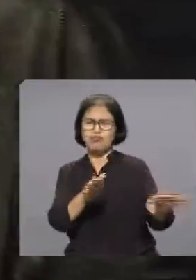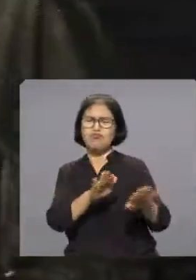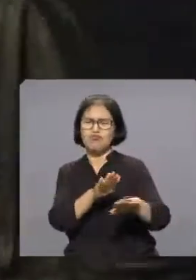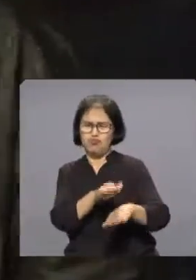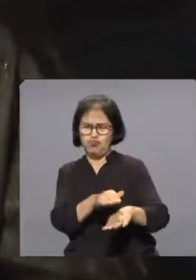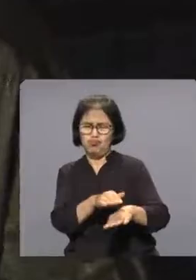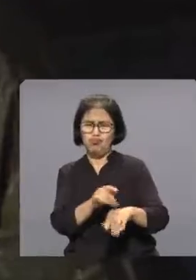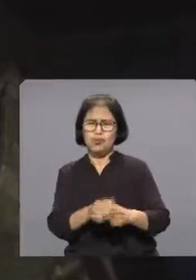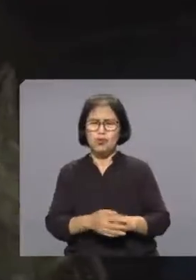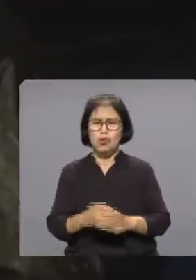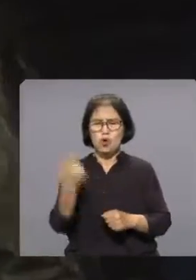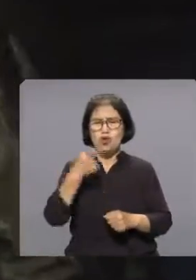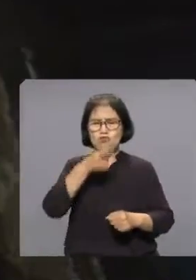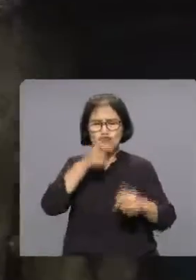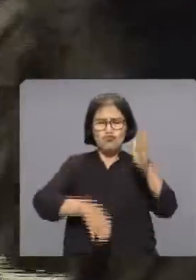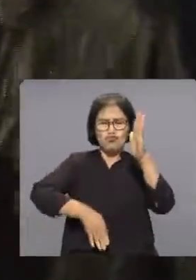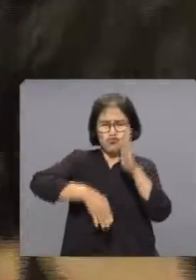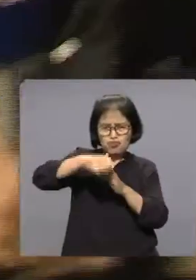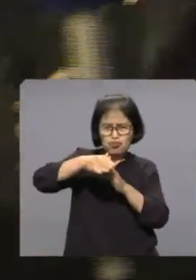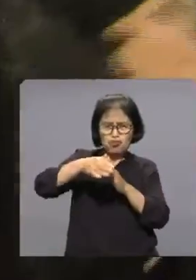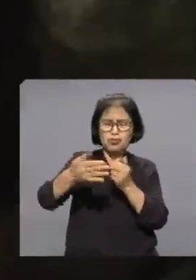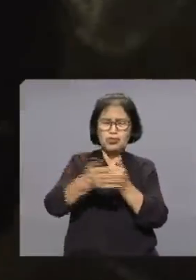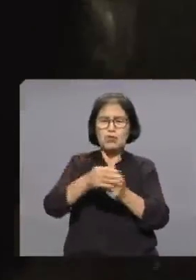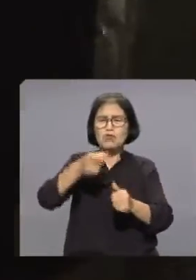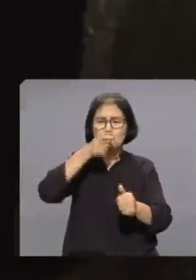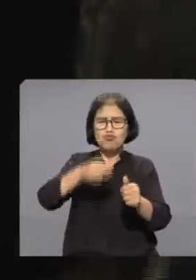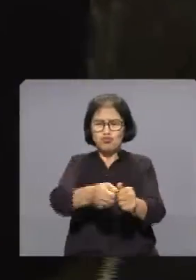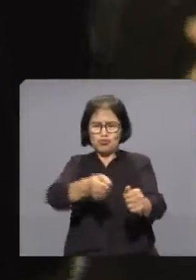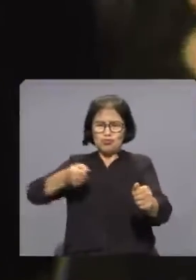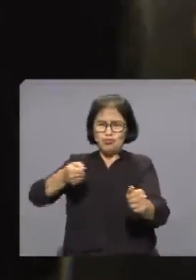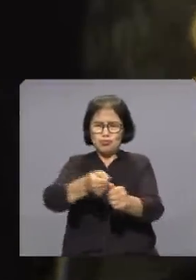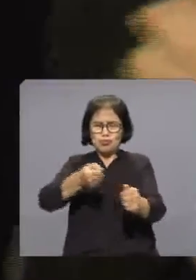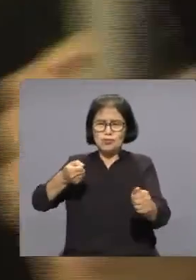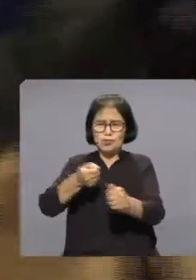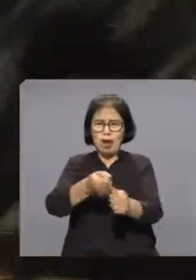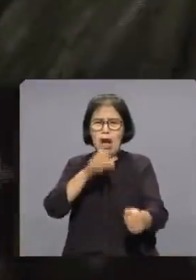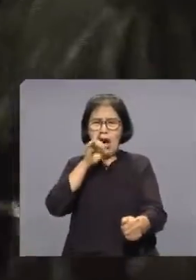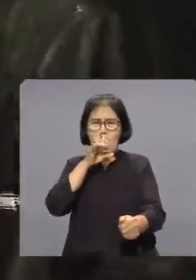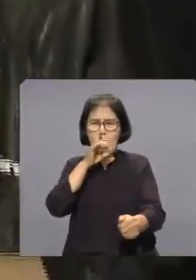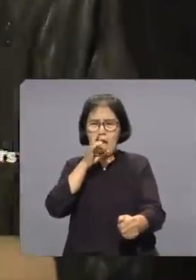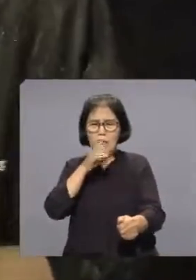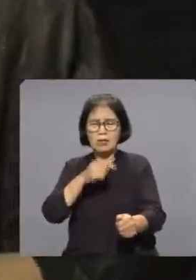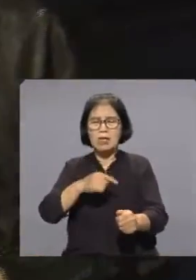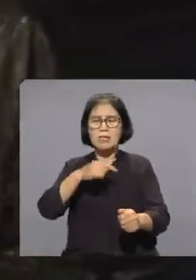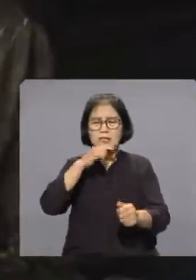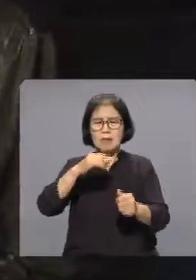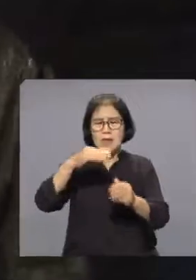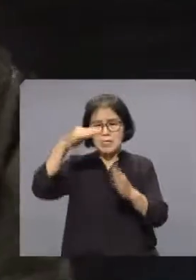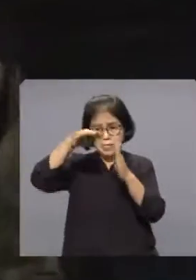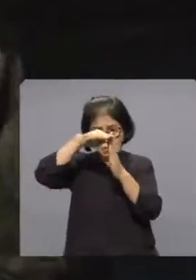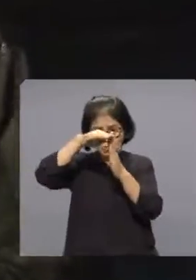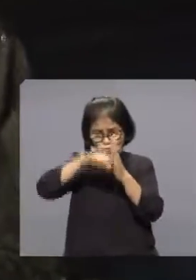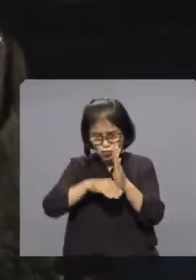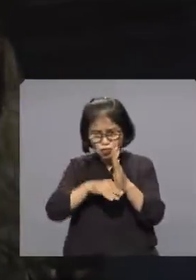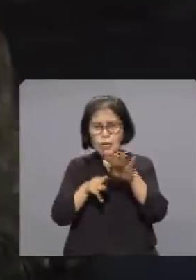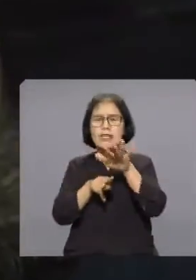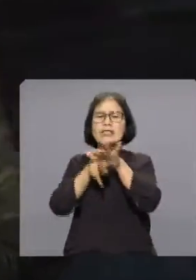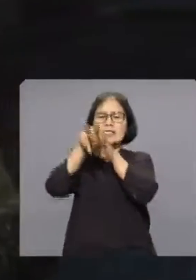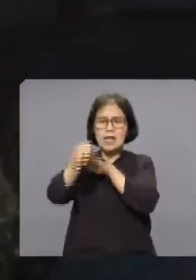짐작컨대 어제 물이 워낙 많이 차서 이렇게 창문이 열리지 않으니 창문을 내리고 간신히 탈출한